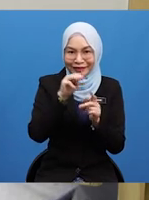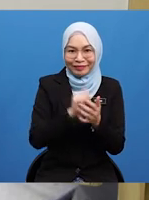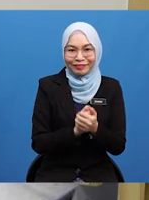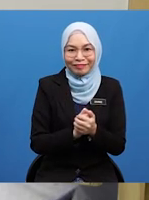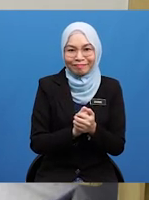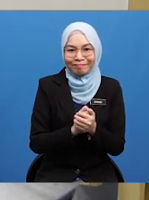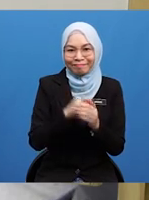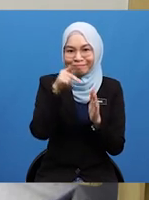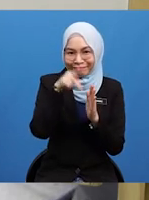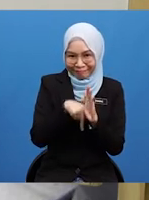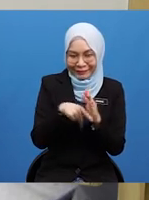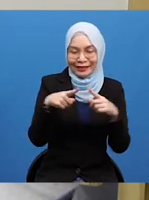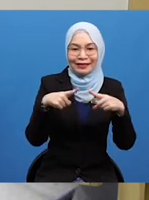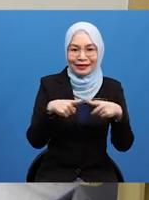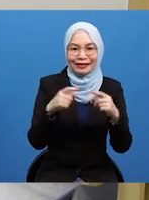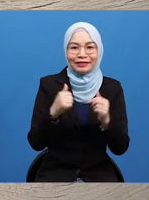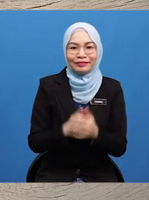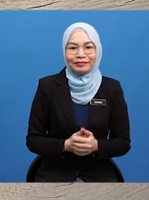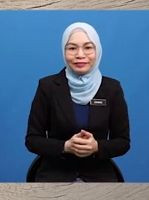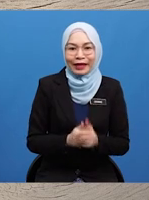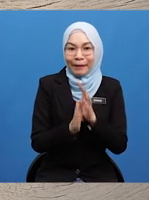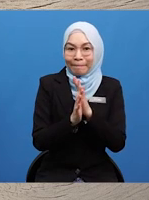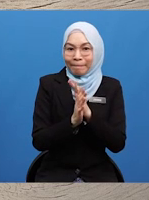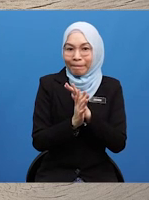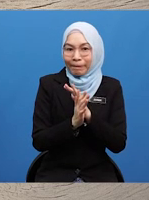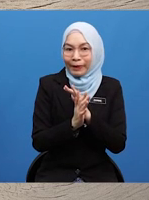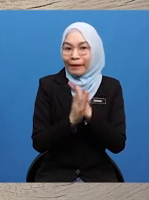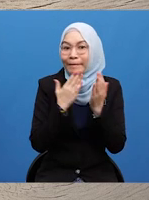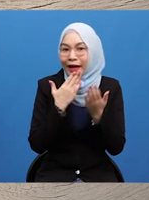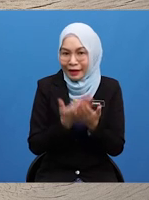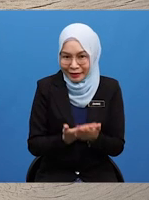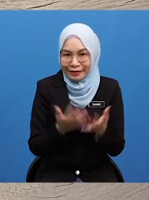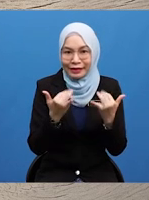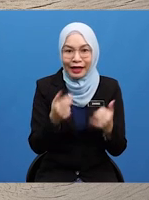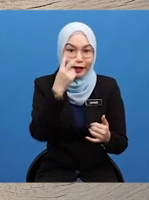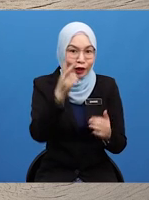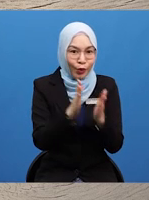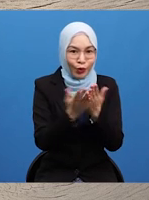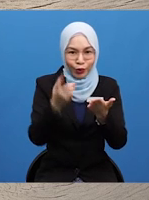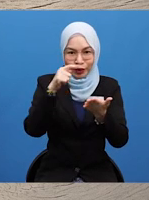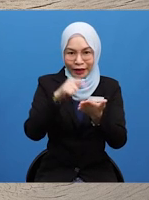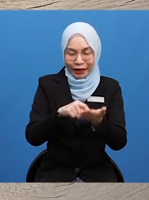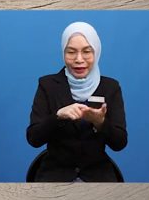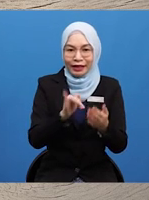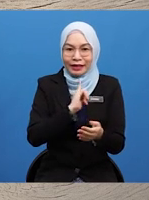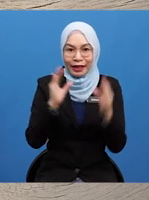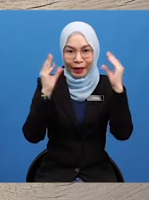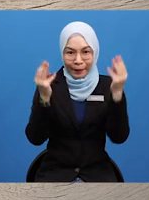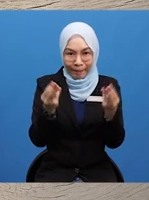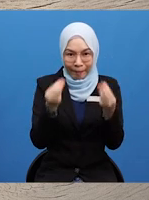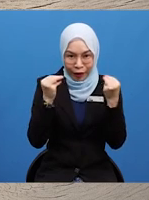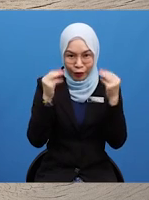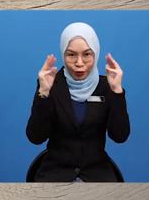Baiklah, kita tengok soalan yang terakhir tentang sebuah buku. Cikgu mahu murid-murid